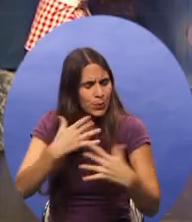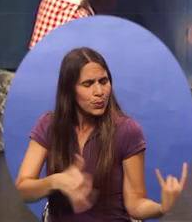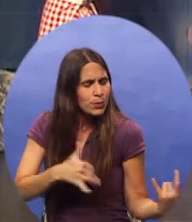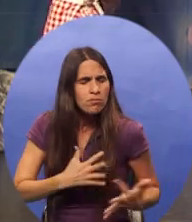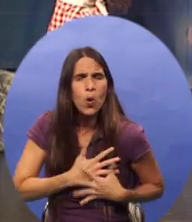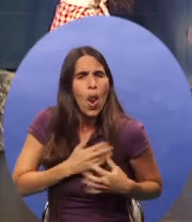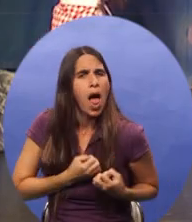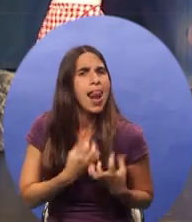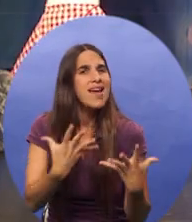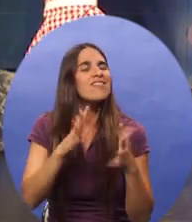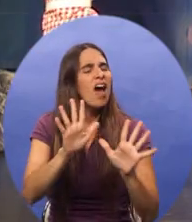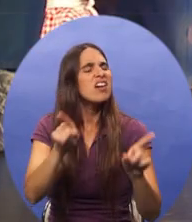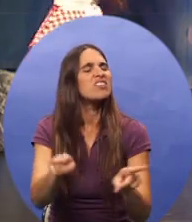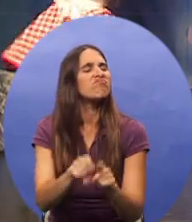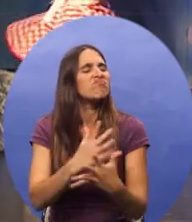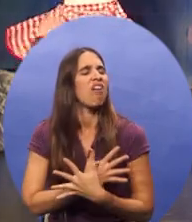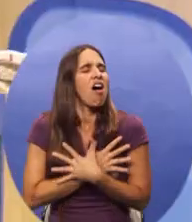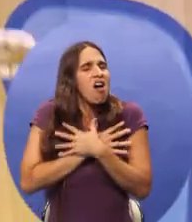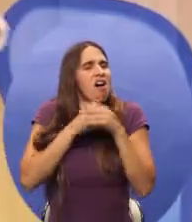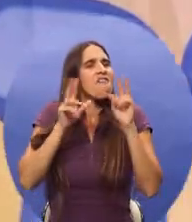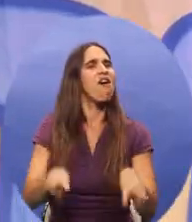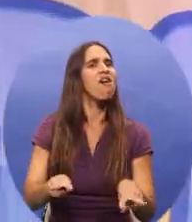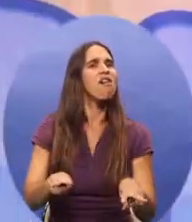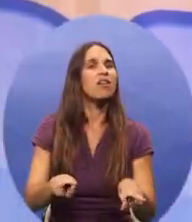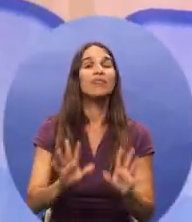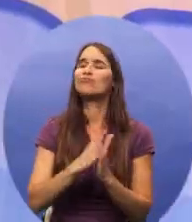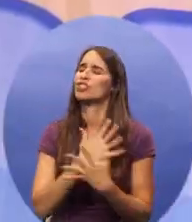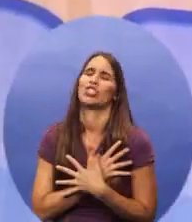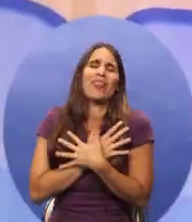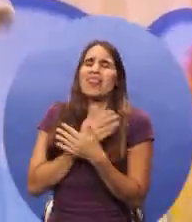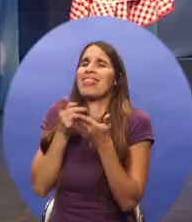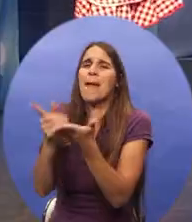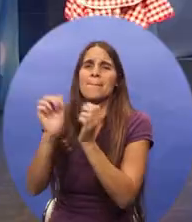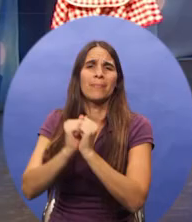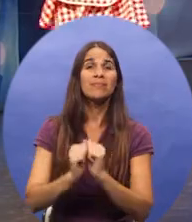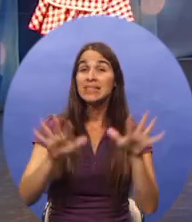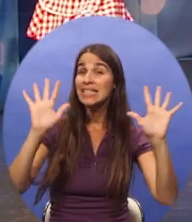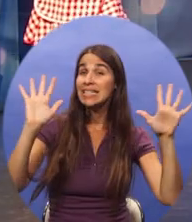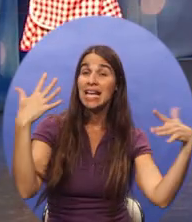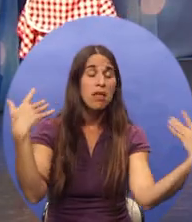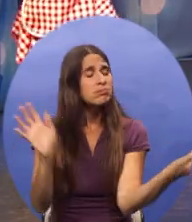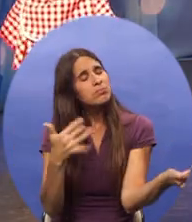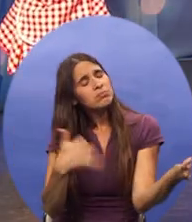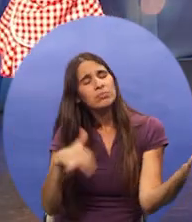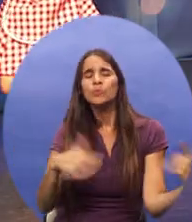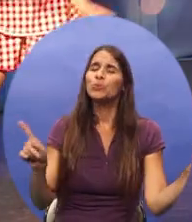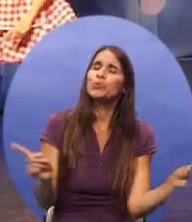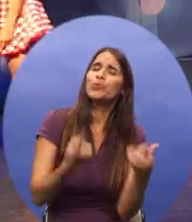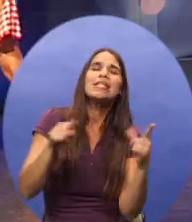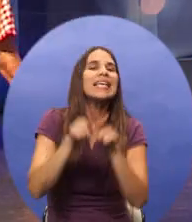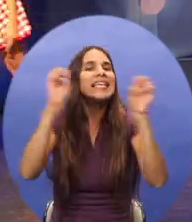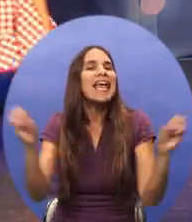זה כשאתה אוהב. ז'תם, הידיים ריקודים, זה